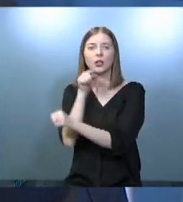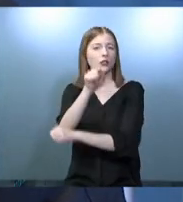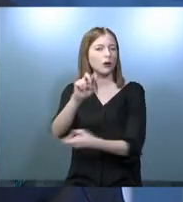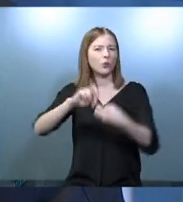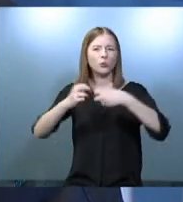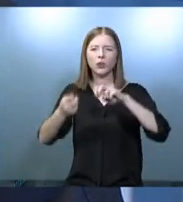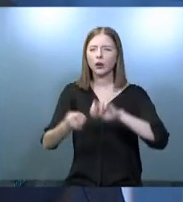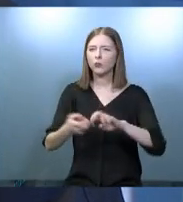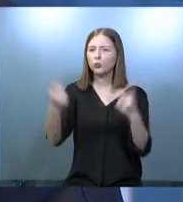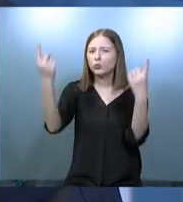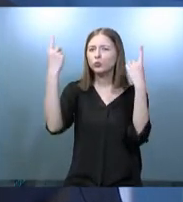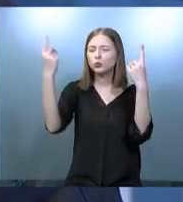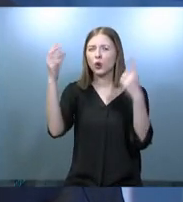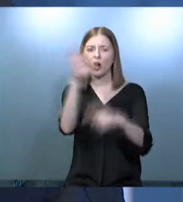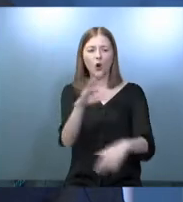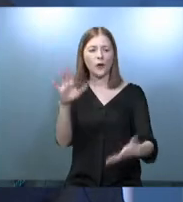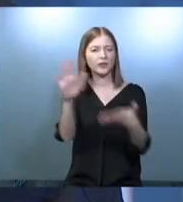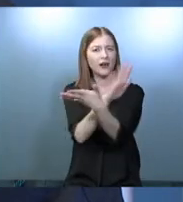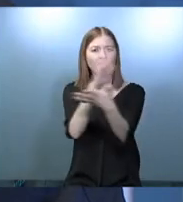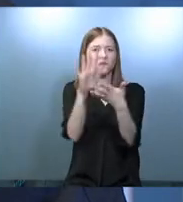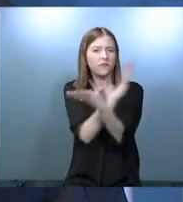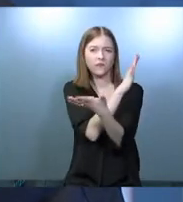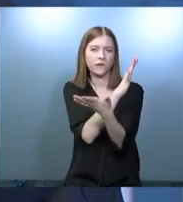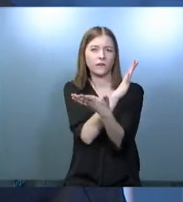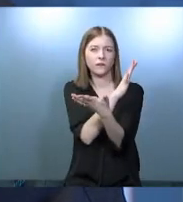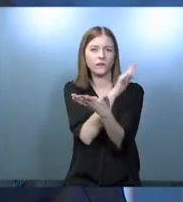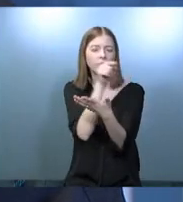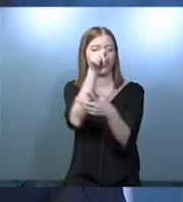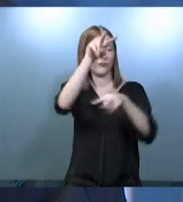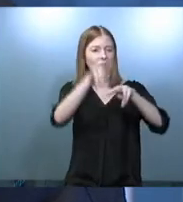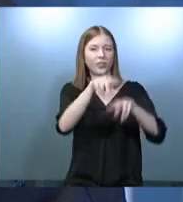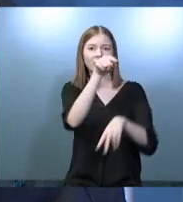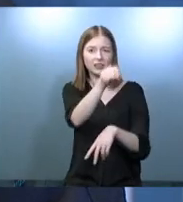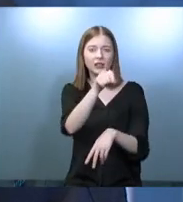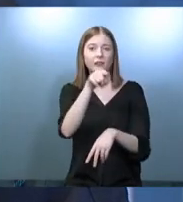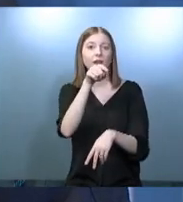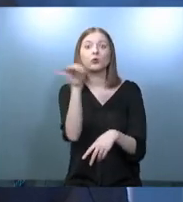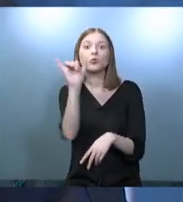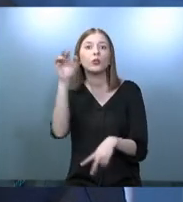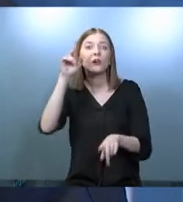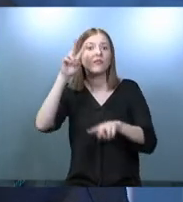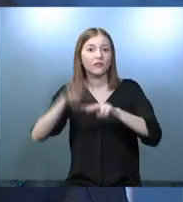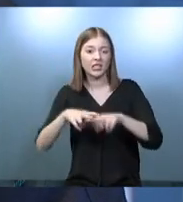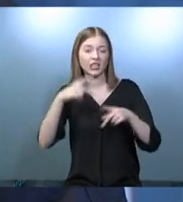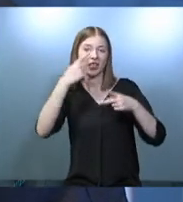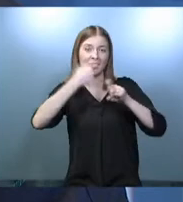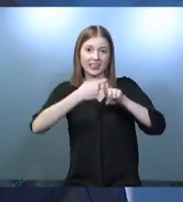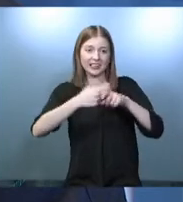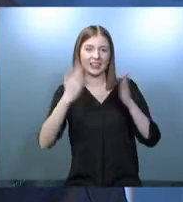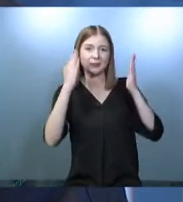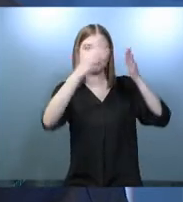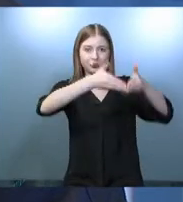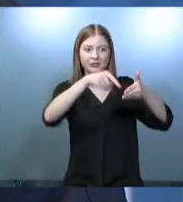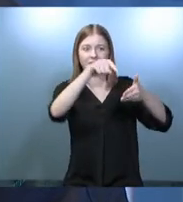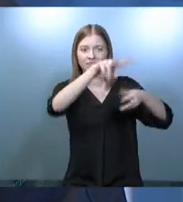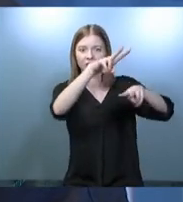problema regioninio savartino, kuris yra miesto pašonėje. Tai čia vien mūsų